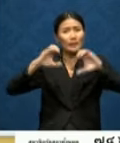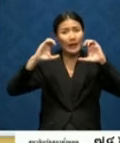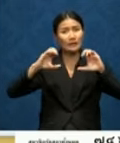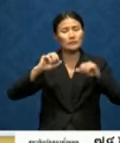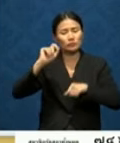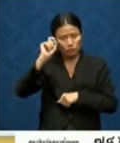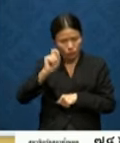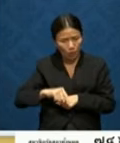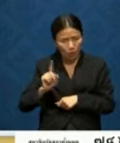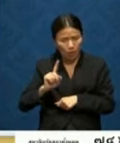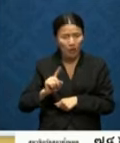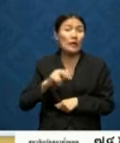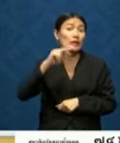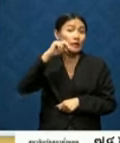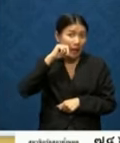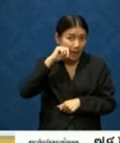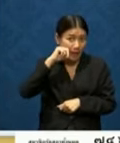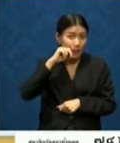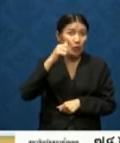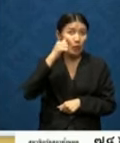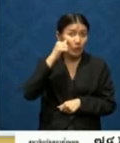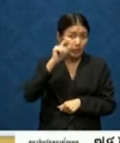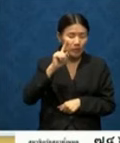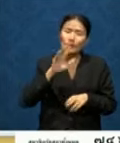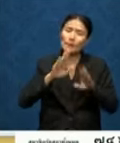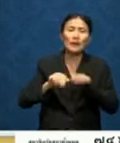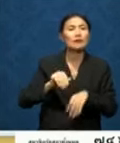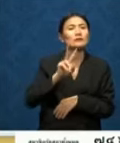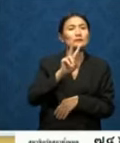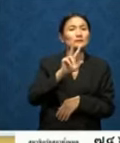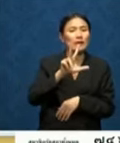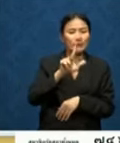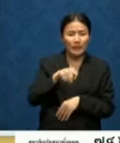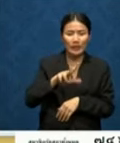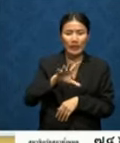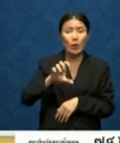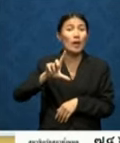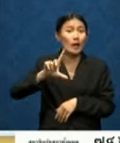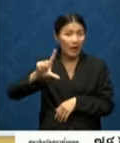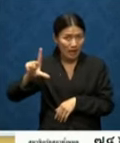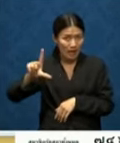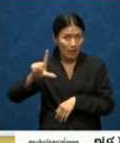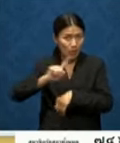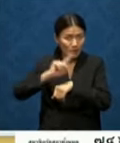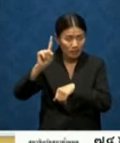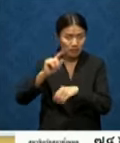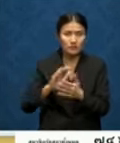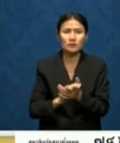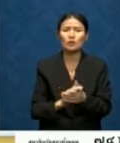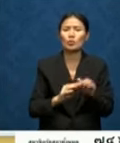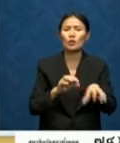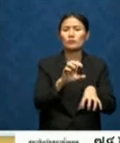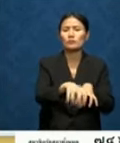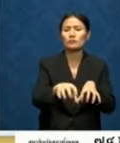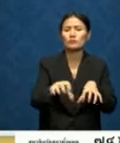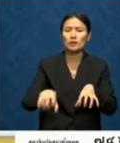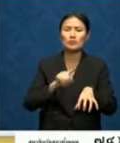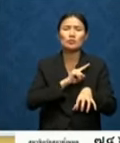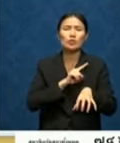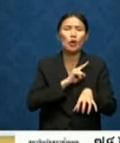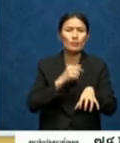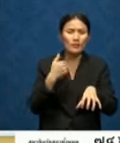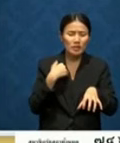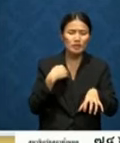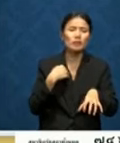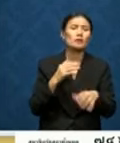ำอย่างน้อยวันละ3,500 ล้านลิยครั ท่านประทานเรามีหนวยงานดูแลเยอะครับขนาดกมการร ถทัยาโน